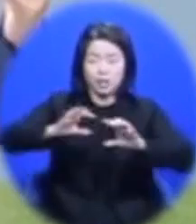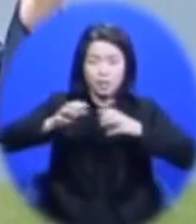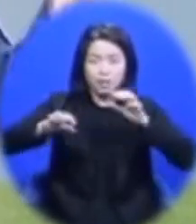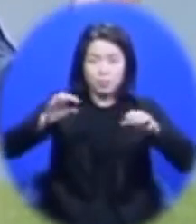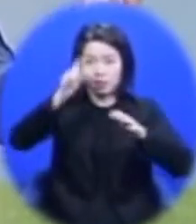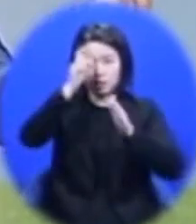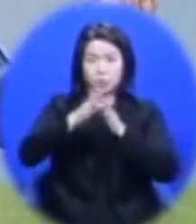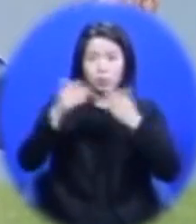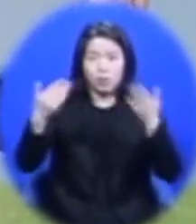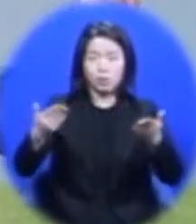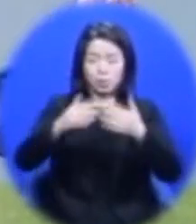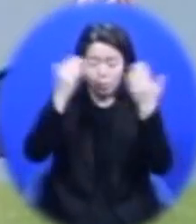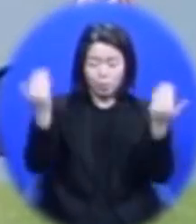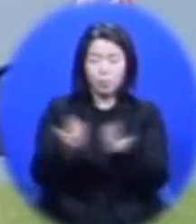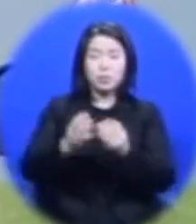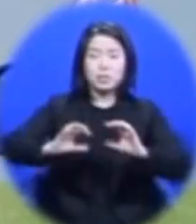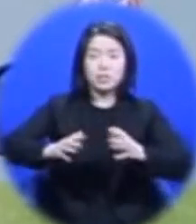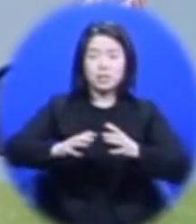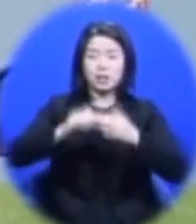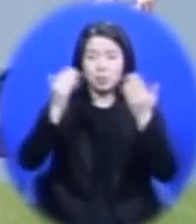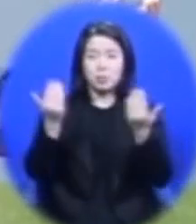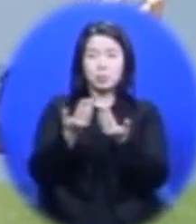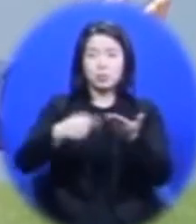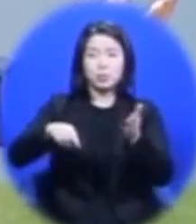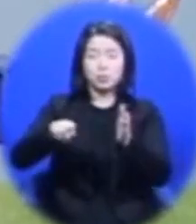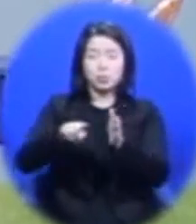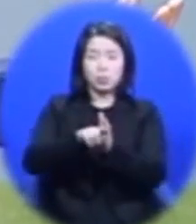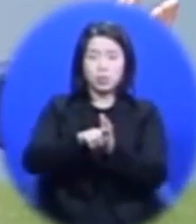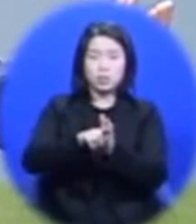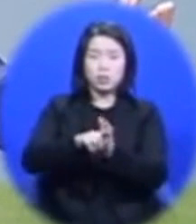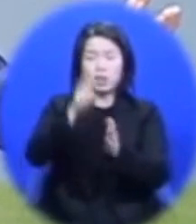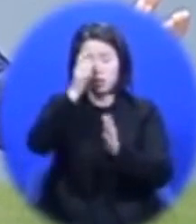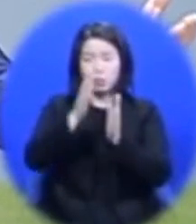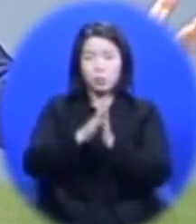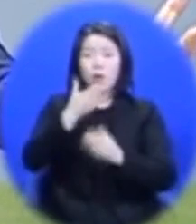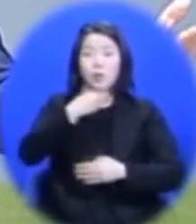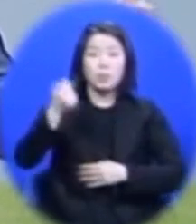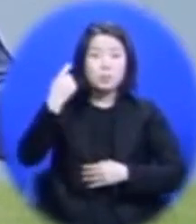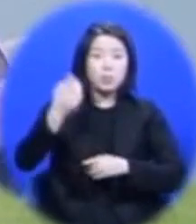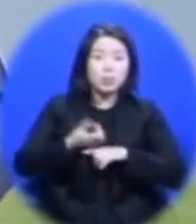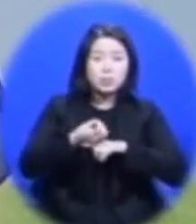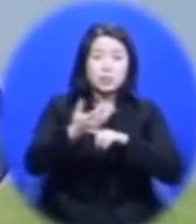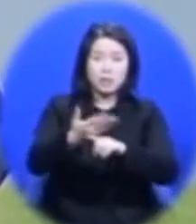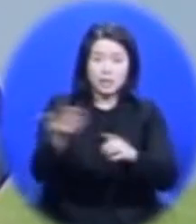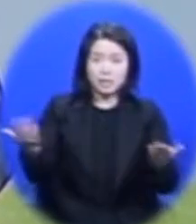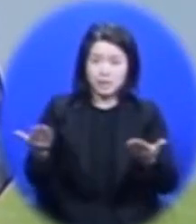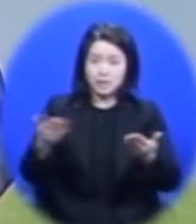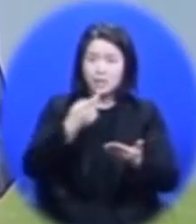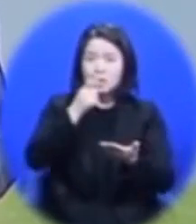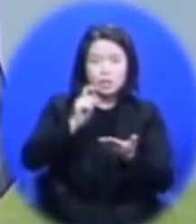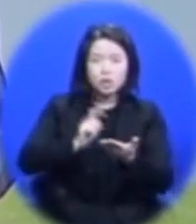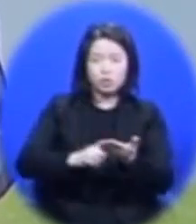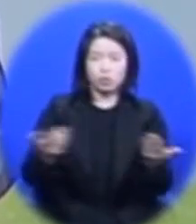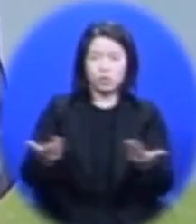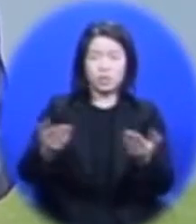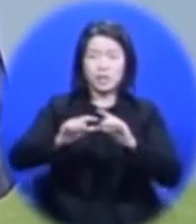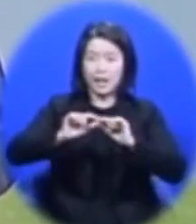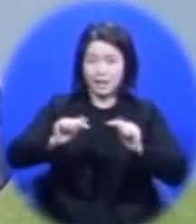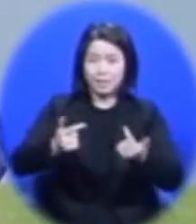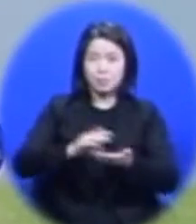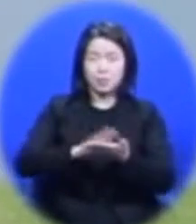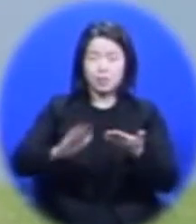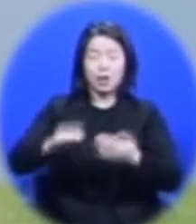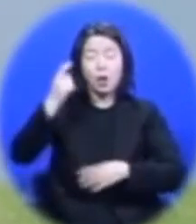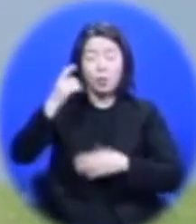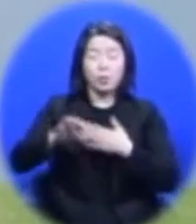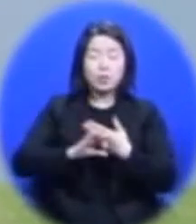세상 모든 사람을 위해서 기도하고 복음을 전하는 일이 결코 쉬운 일이 아닙니다. 왜냐하면